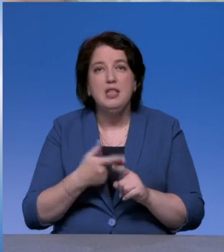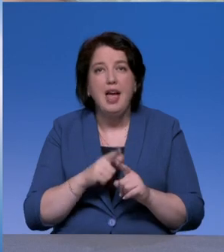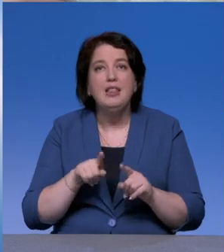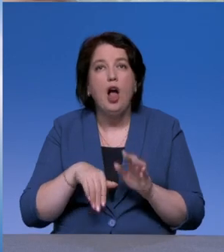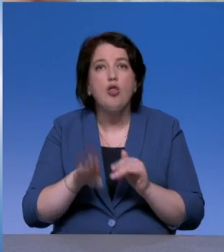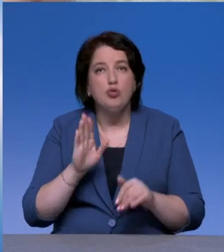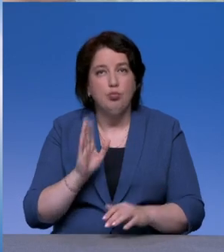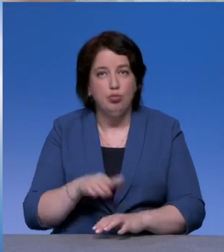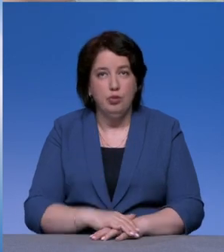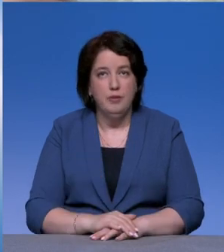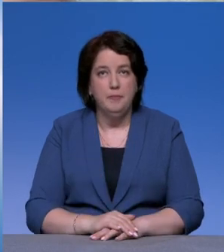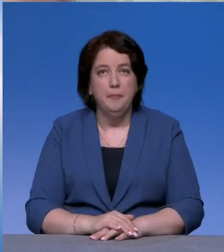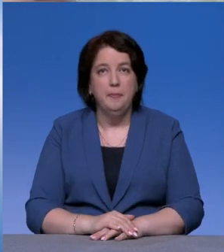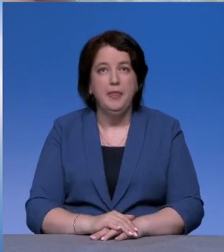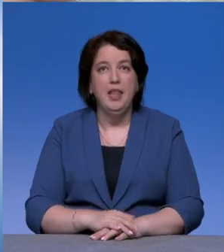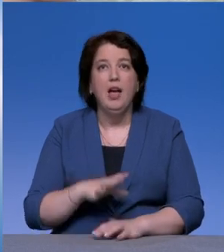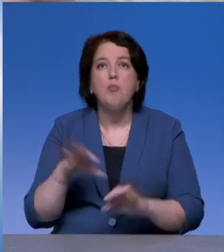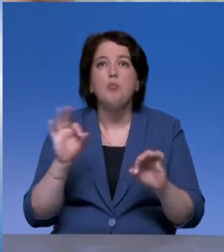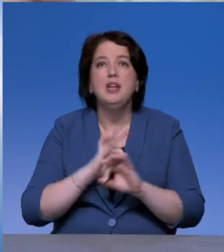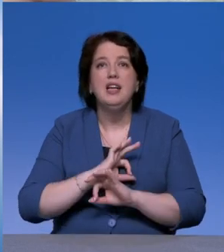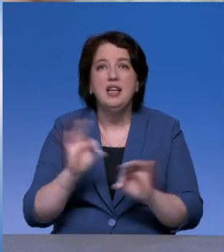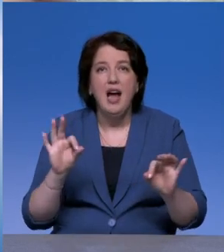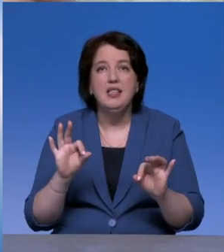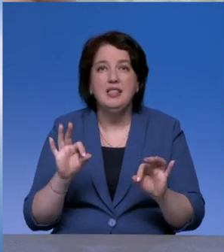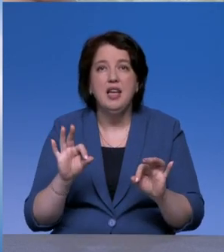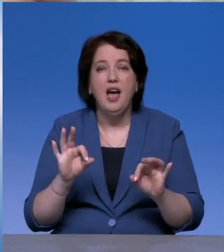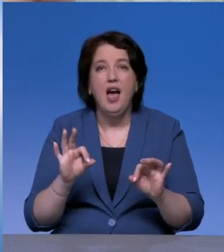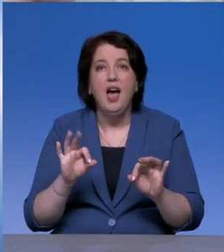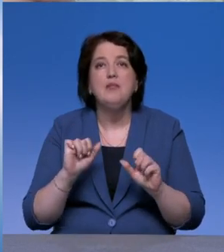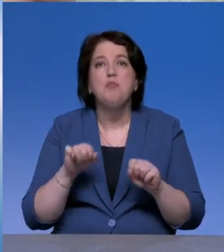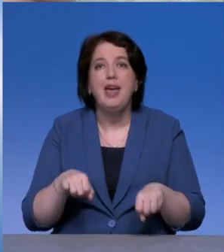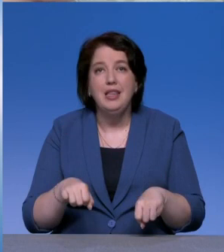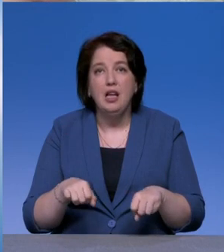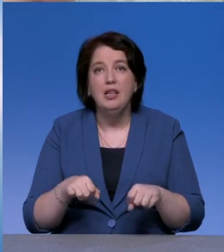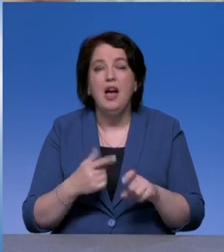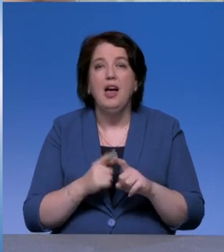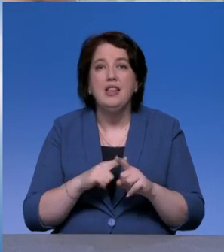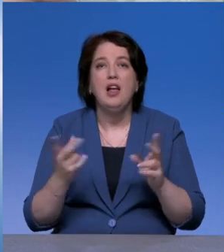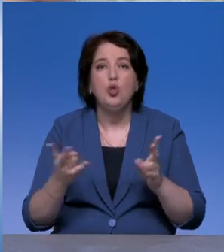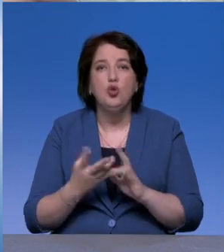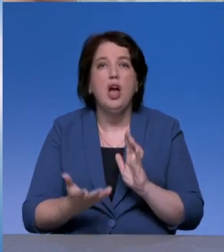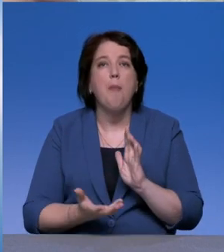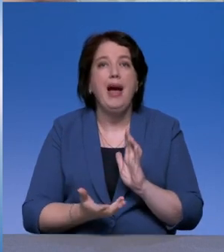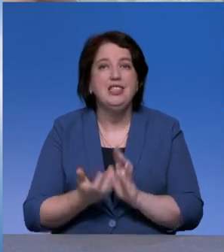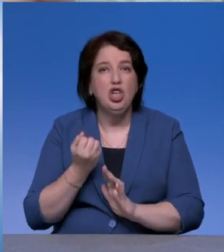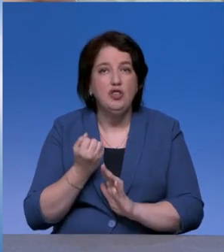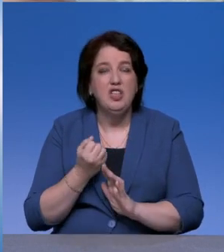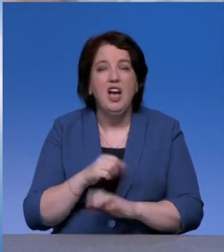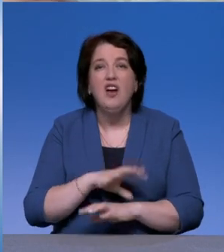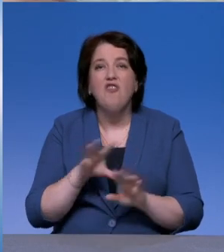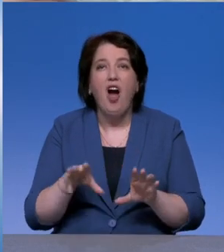порядке. Прекрасный метод, на самом деле. Я его исключительно поддерживаю. Вообще у нас